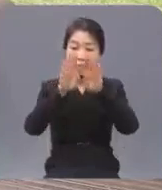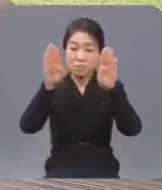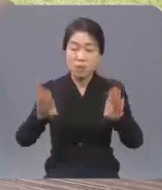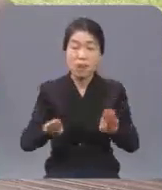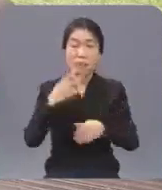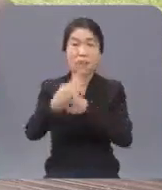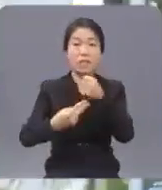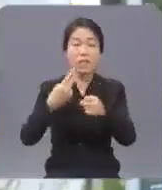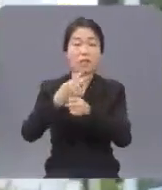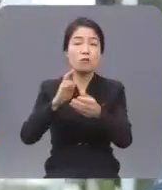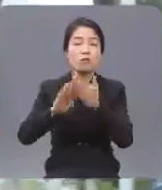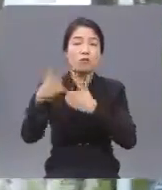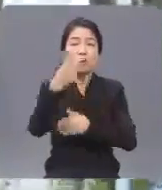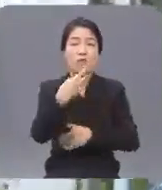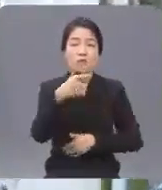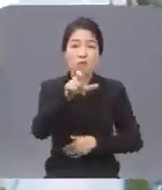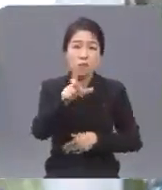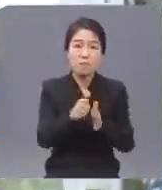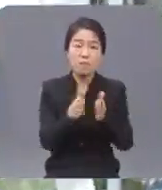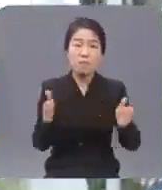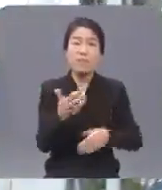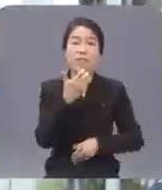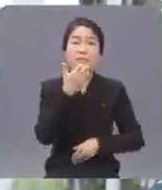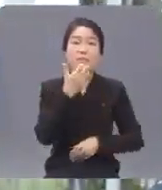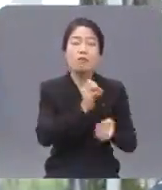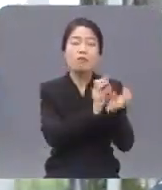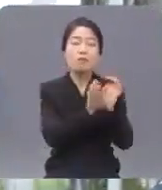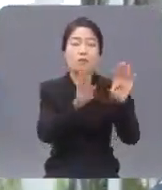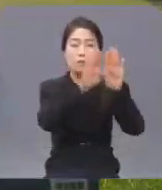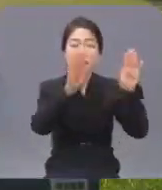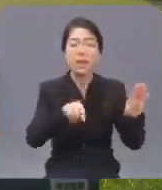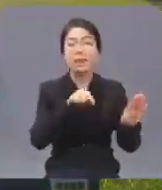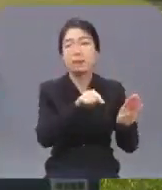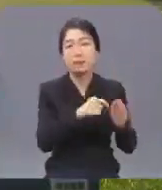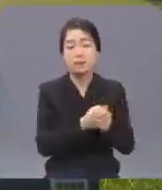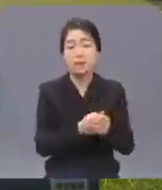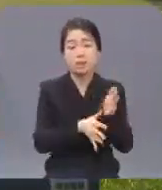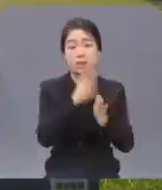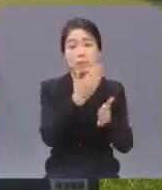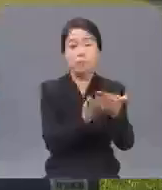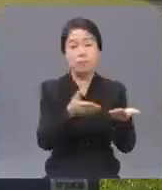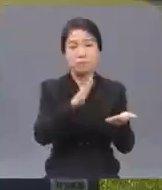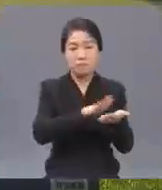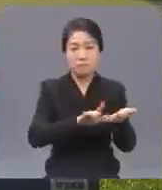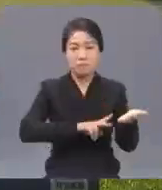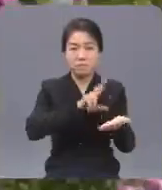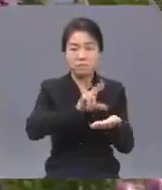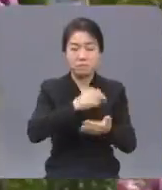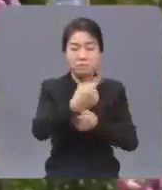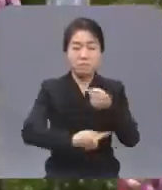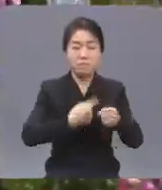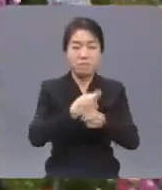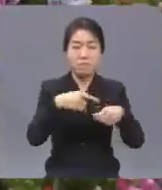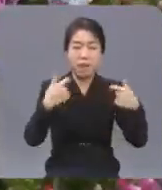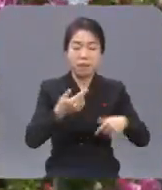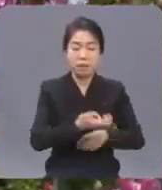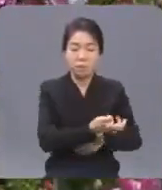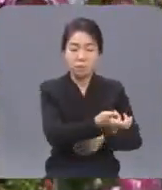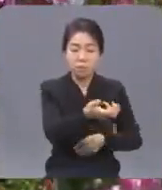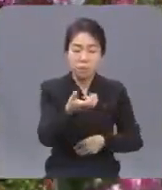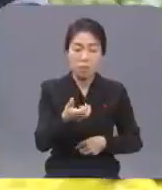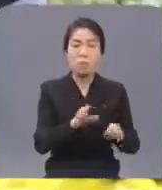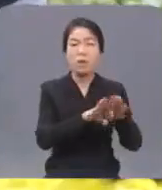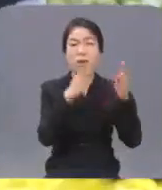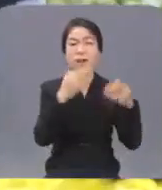2년 만인 2015년 시작된 서울 정원 박람회. 도시 재생을 테마로 매년 장소를 옮겨가며